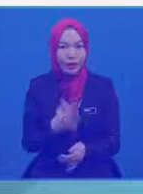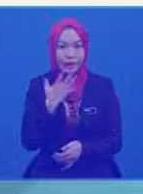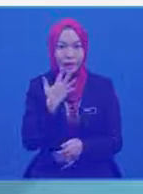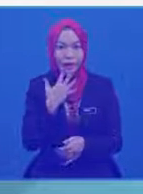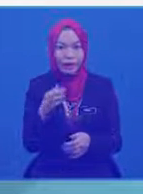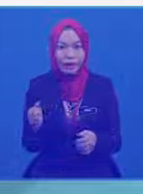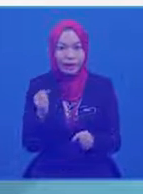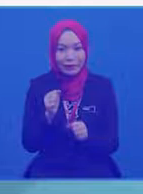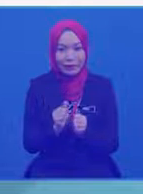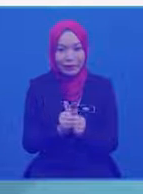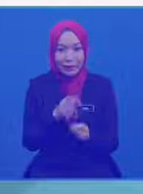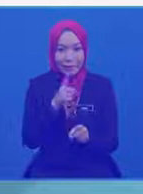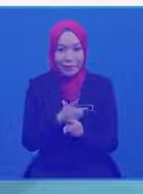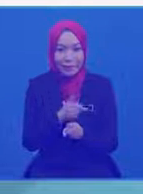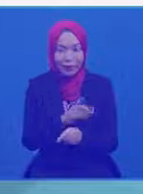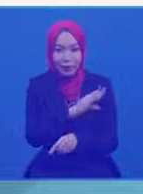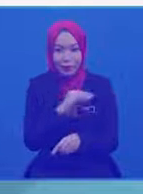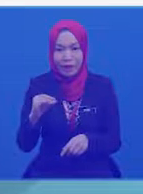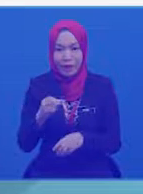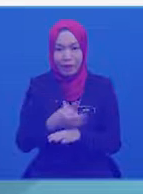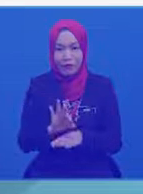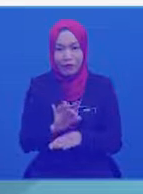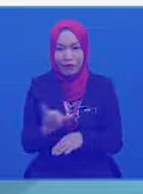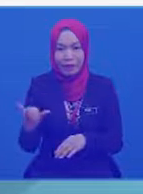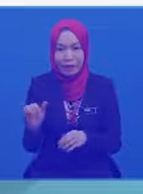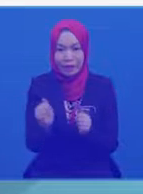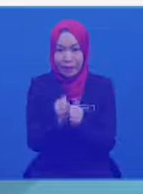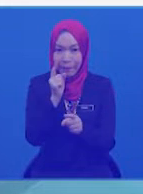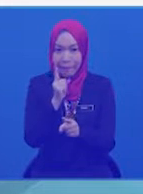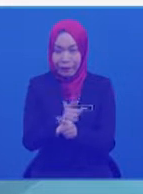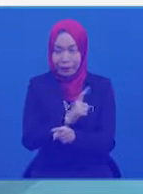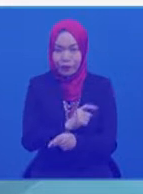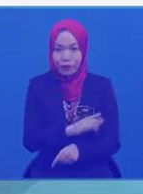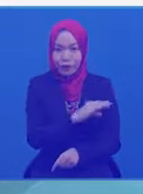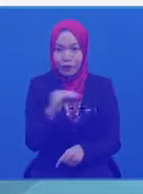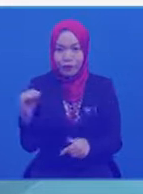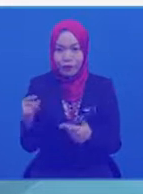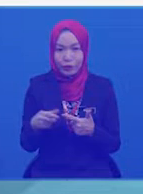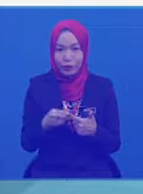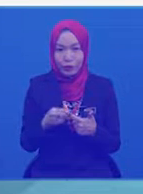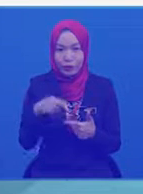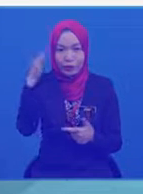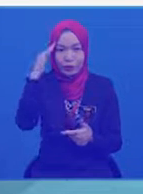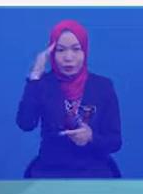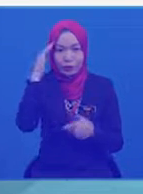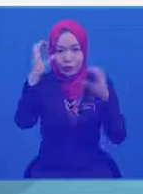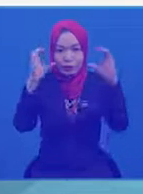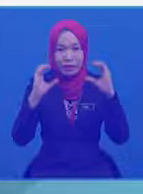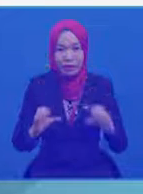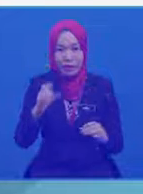dengan betul serta fungsinya dengan tepat. 2. Mengetahui cara